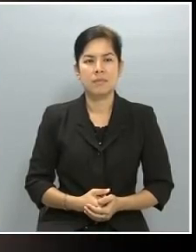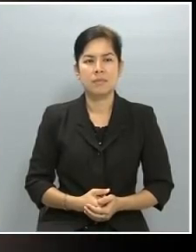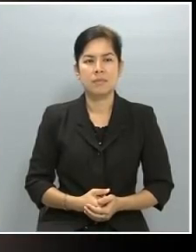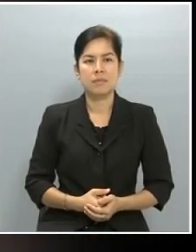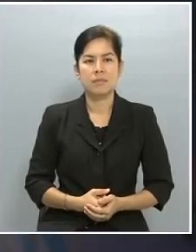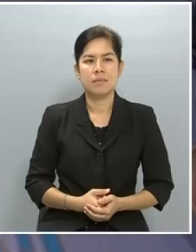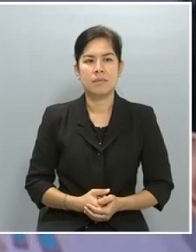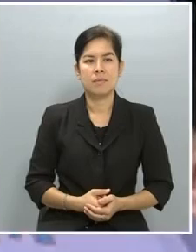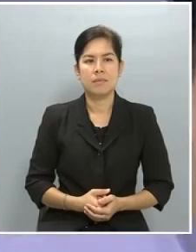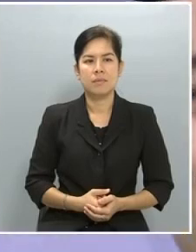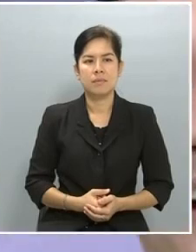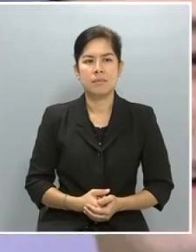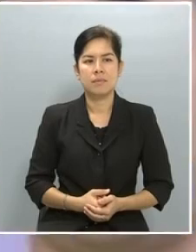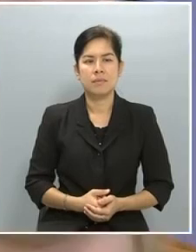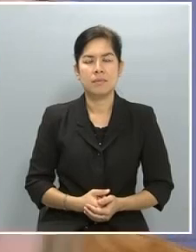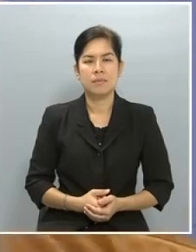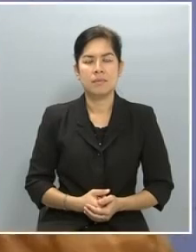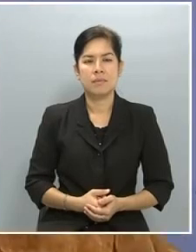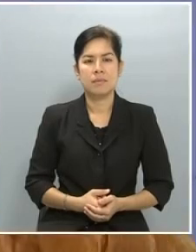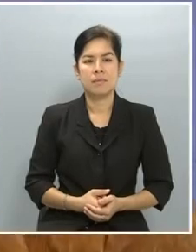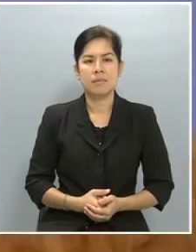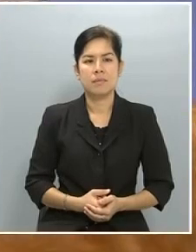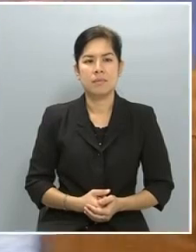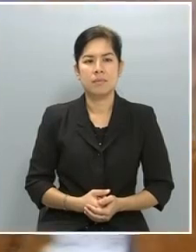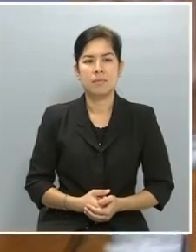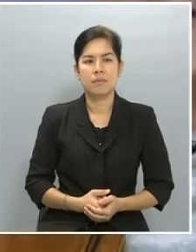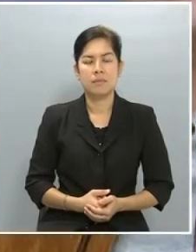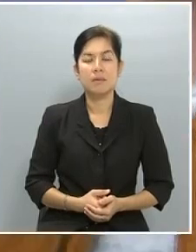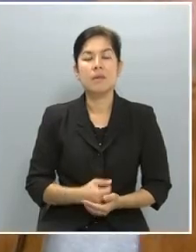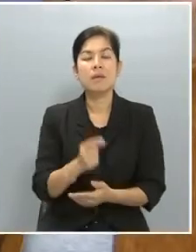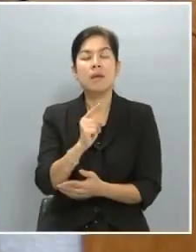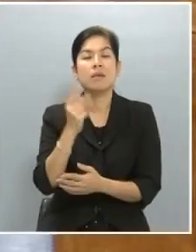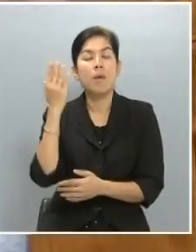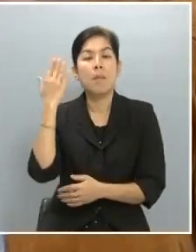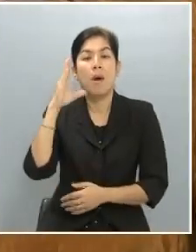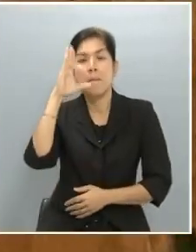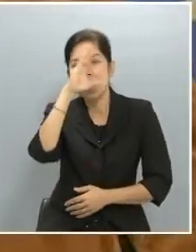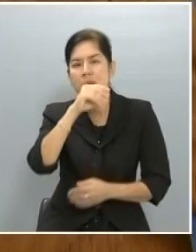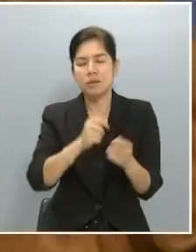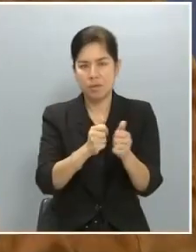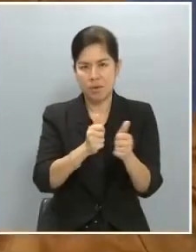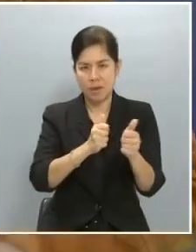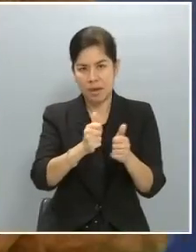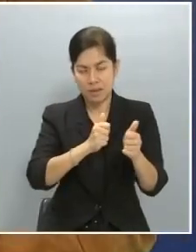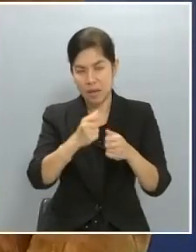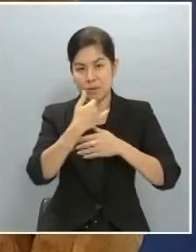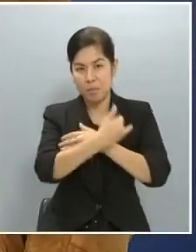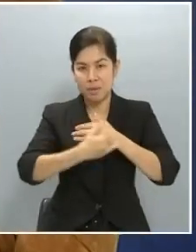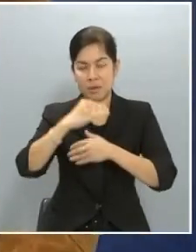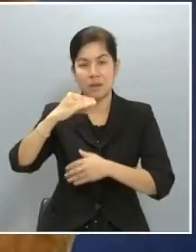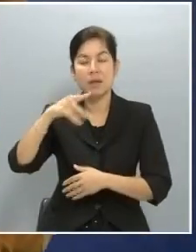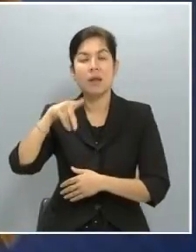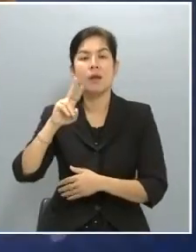นี่นี่แร็กเก้เมื่อคืนนี้ทีมก็ไปแข่งที่โปรตุเกสครับในช่วงกำลังวอร์มอัพก่อนเกมจะเริ่ม